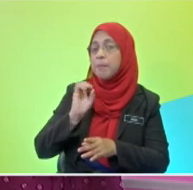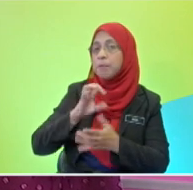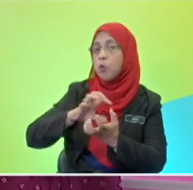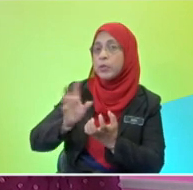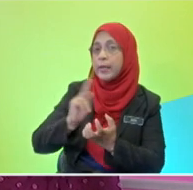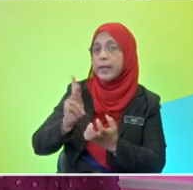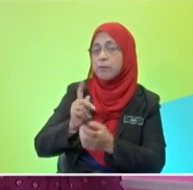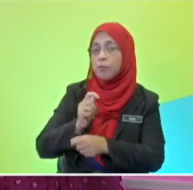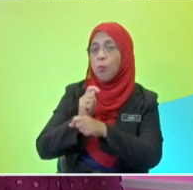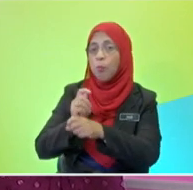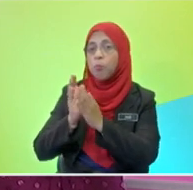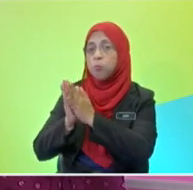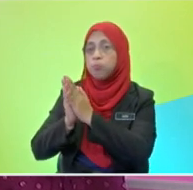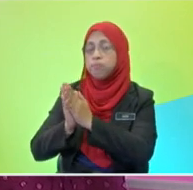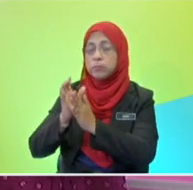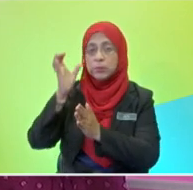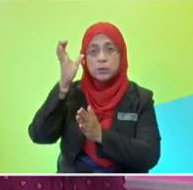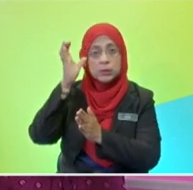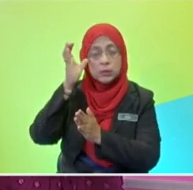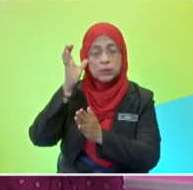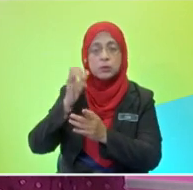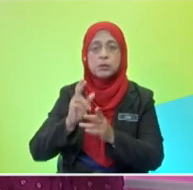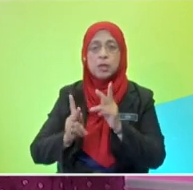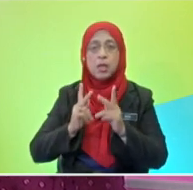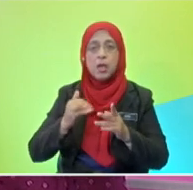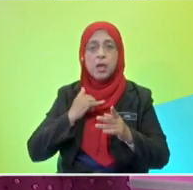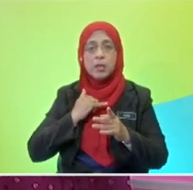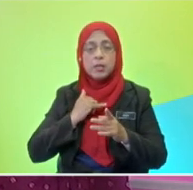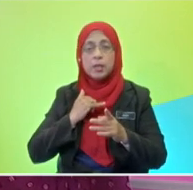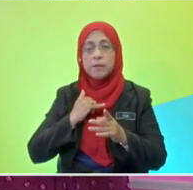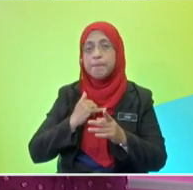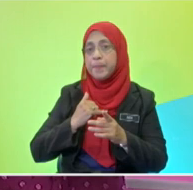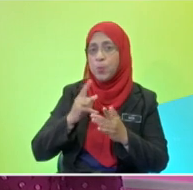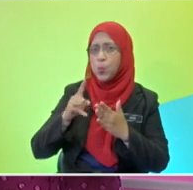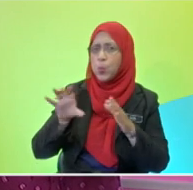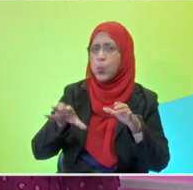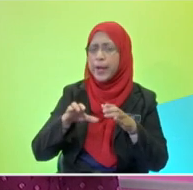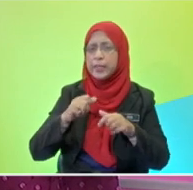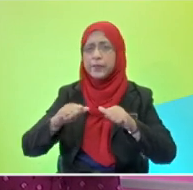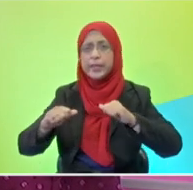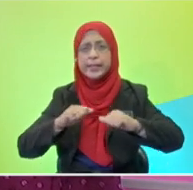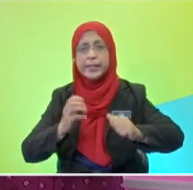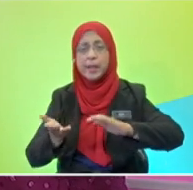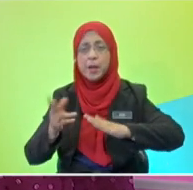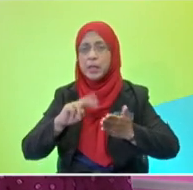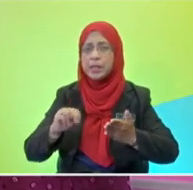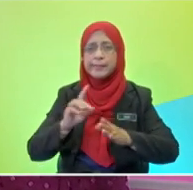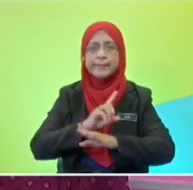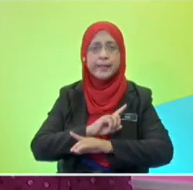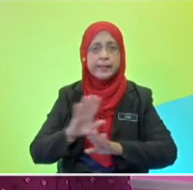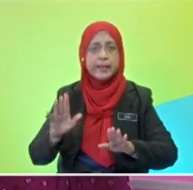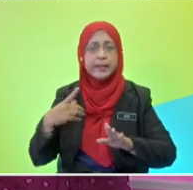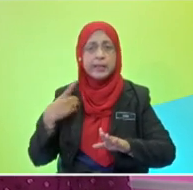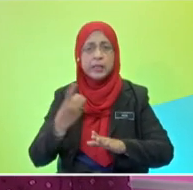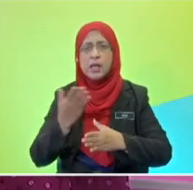tuh kemudian kalau dia ucap upacara kematian jangan kita meregangkan mengganggu dia punya